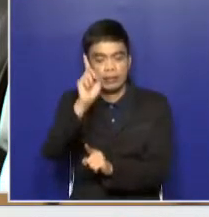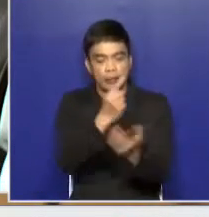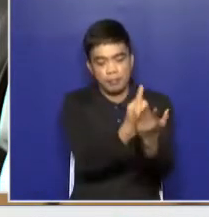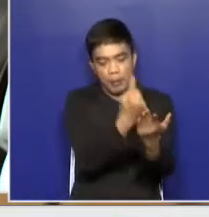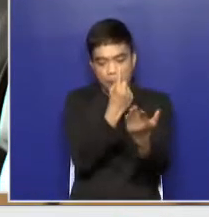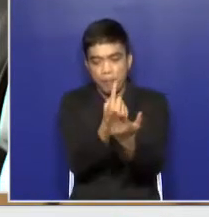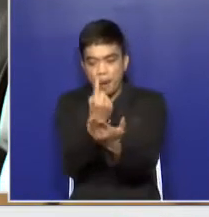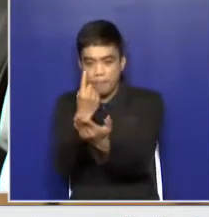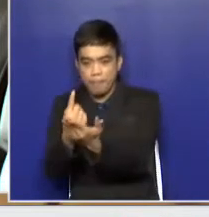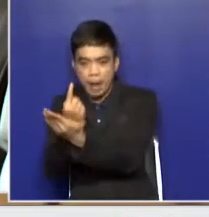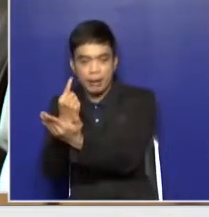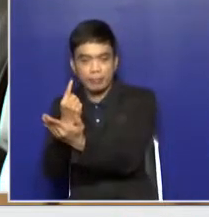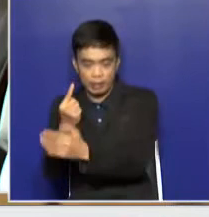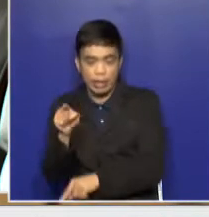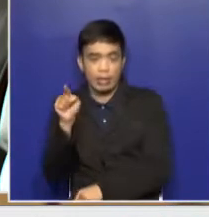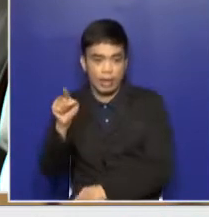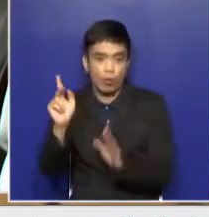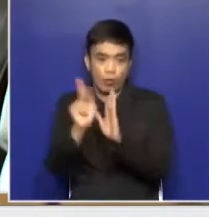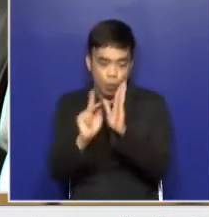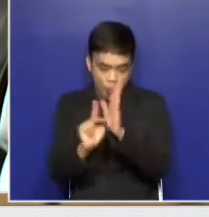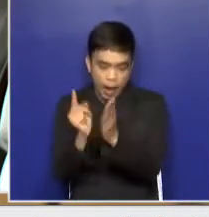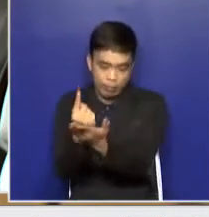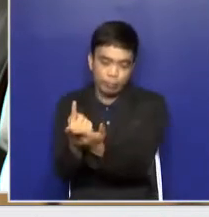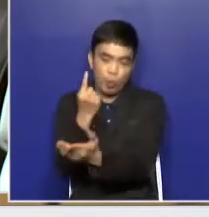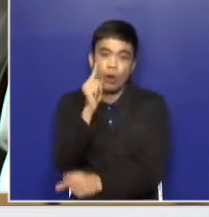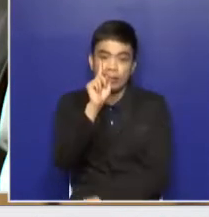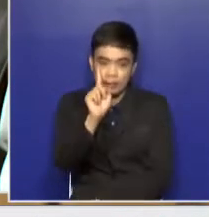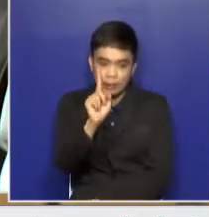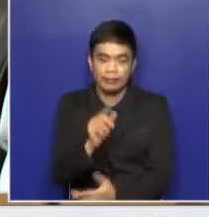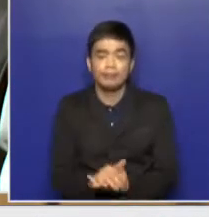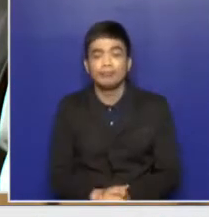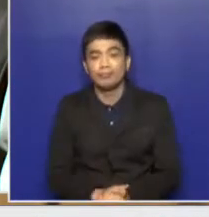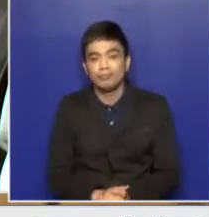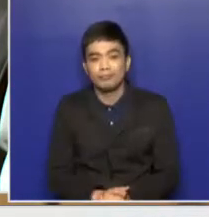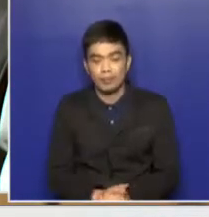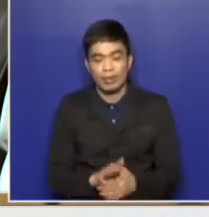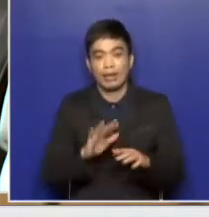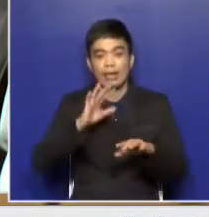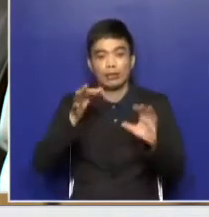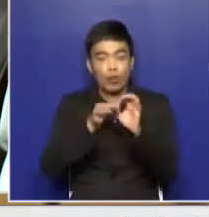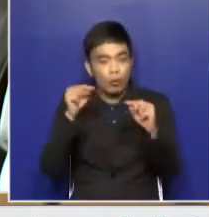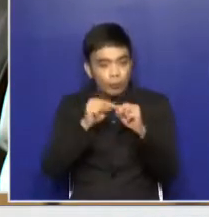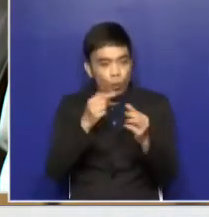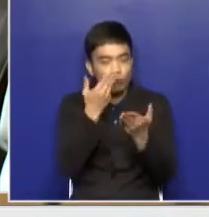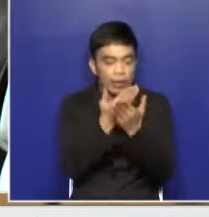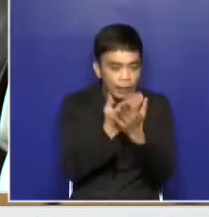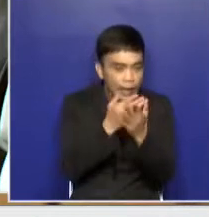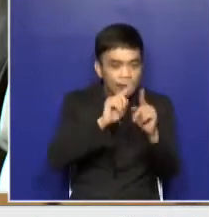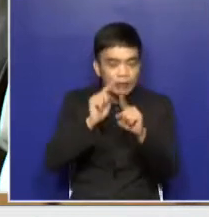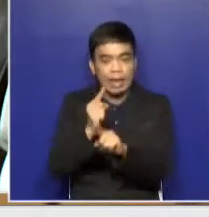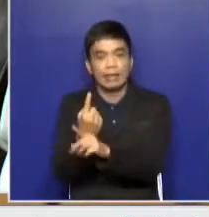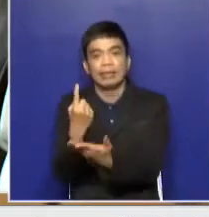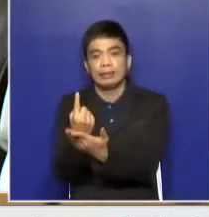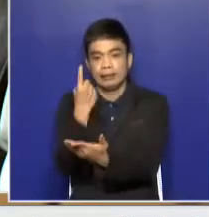ากผู้ที่มีความรู้ทางด้านกฎหมาย1ท่านเศรษฐศาสตร์นะครับ1ท่านแล้วก็อีกทางด้านนึงคือวิศวกรรม1ท่